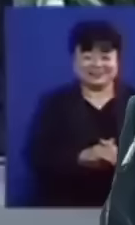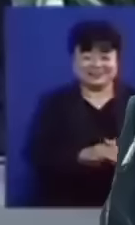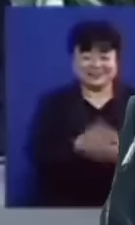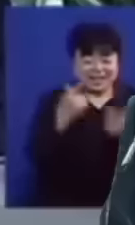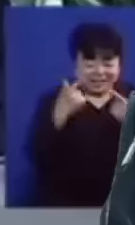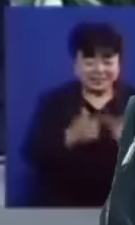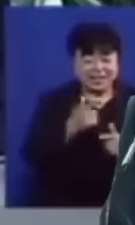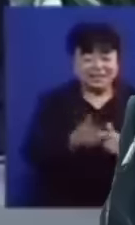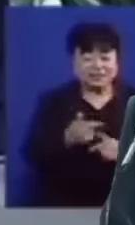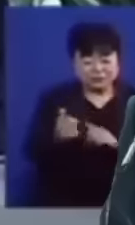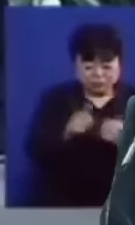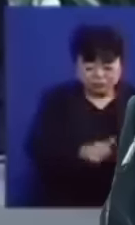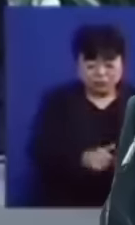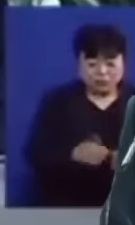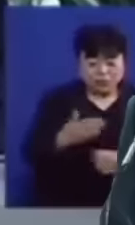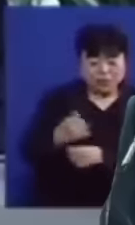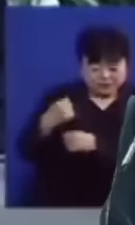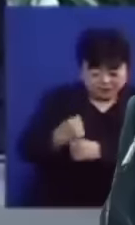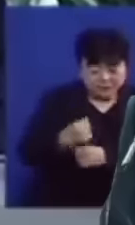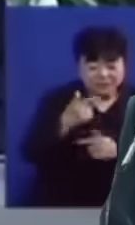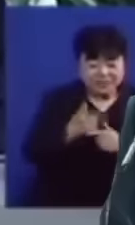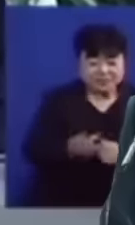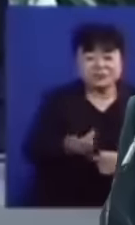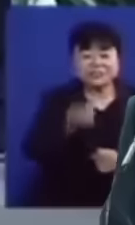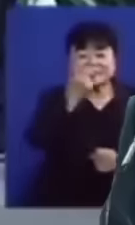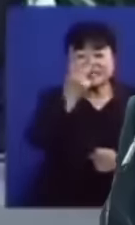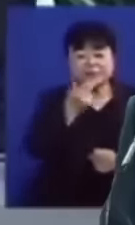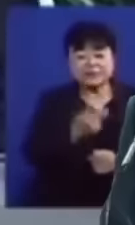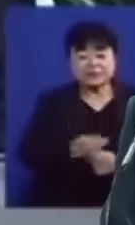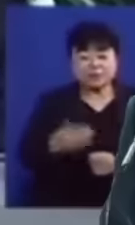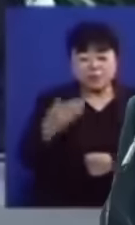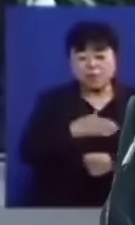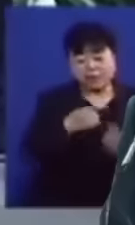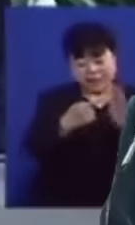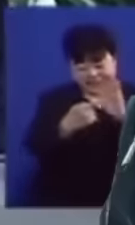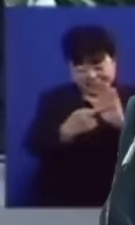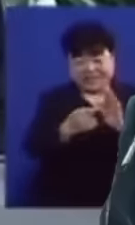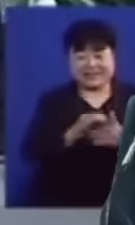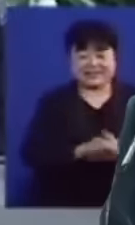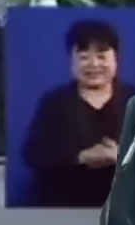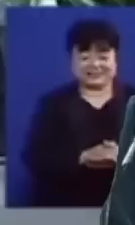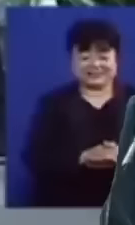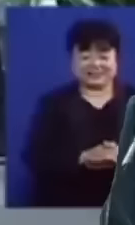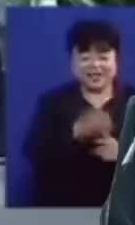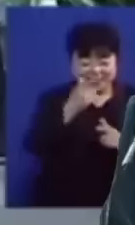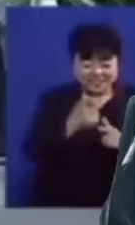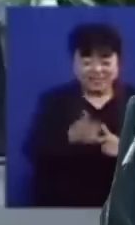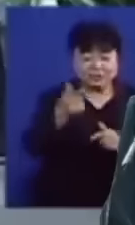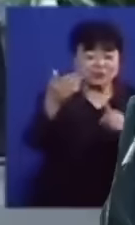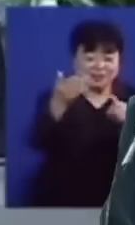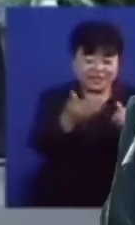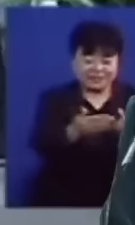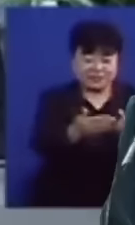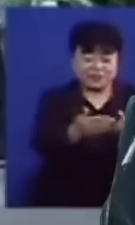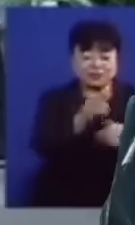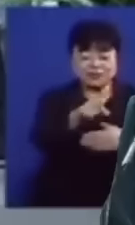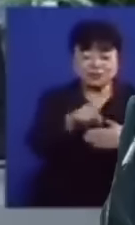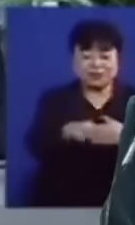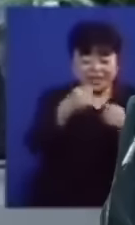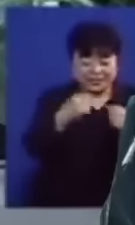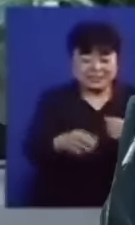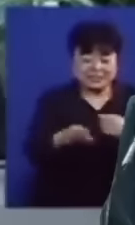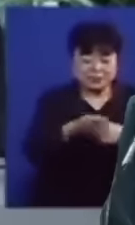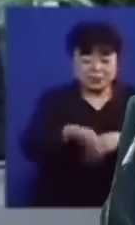우리가 항상 예수의 죽음을 몸에 짊어지면 예수의 생명도 우리 몸에 나타나게 하리입니다. 그렇기 때문에 예수께서 우리 속에